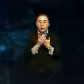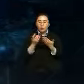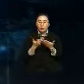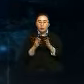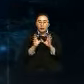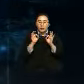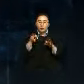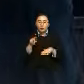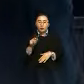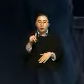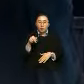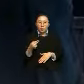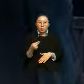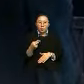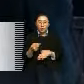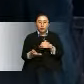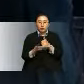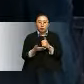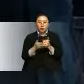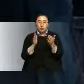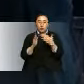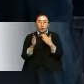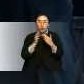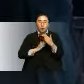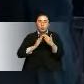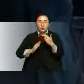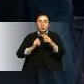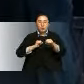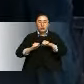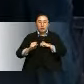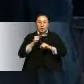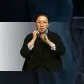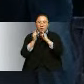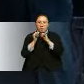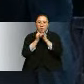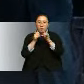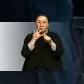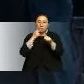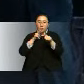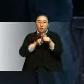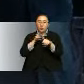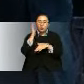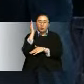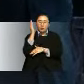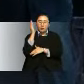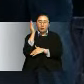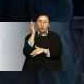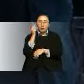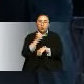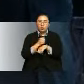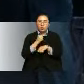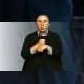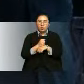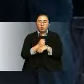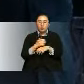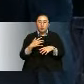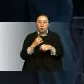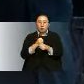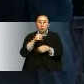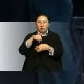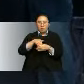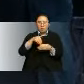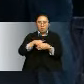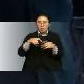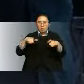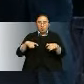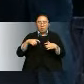미래통합당 김선교 후보가 공천 이후 첫 공식 행보로 기자들 앞에서 출마 선언을 했습니다. 역대 총선에선 지역